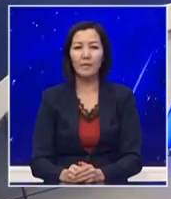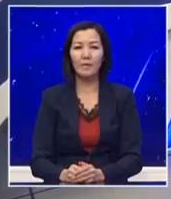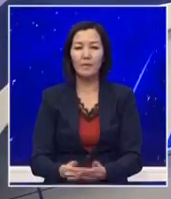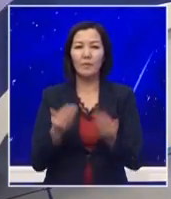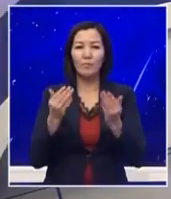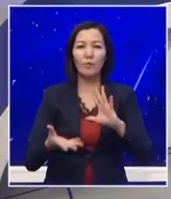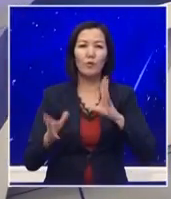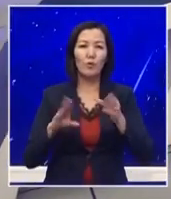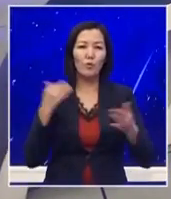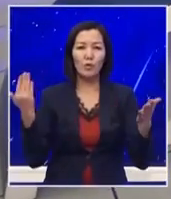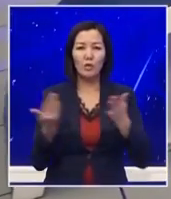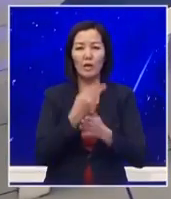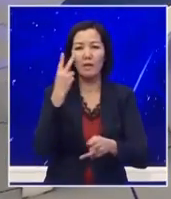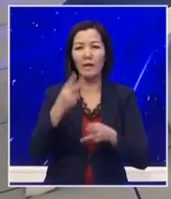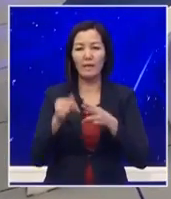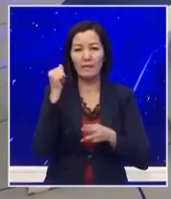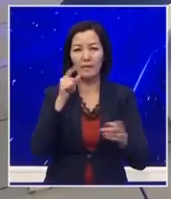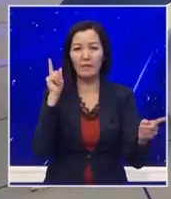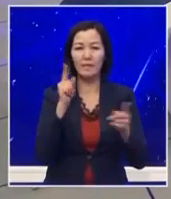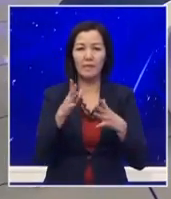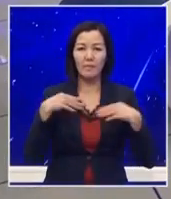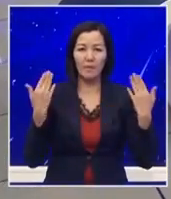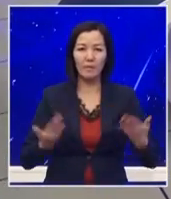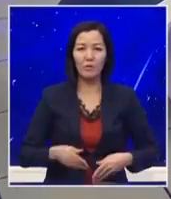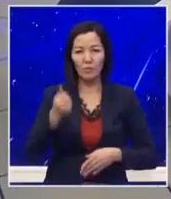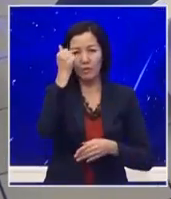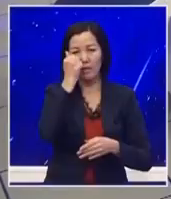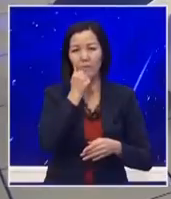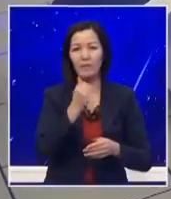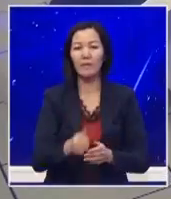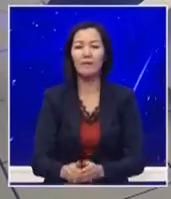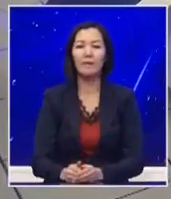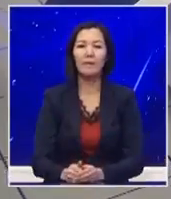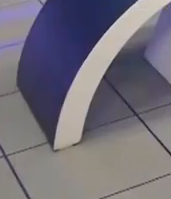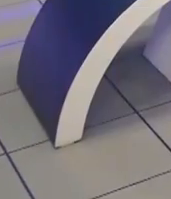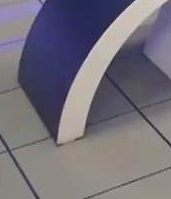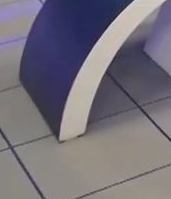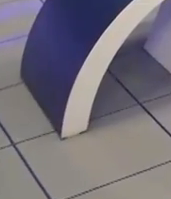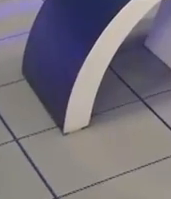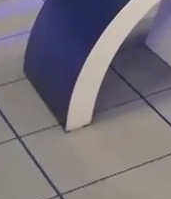Құрметті көрермен, бүгінгі айтар ақпараттар легі осы. Келер күні қауышқанша аман болыңыздар.